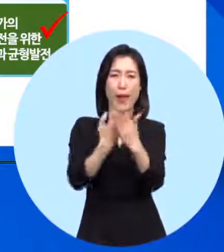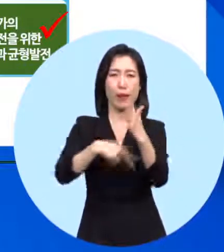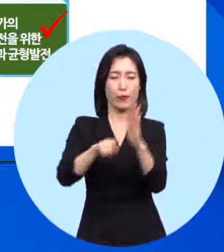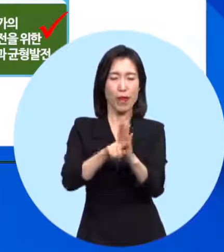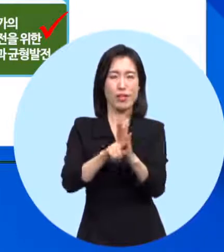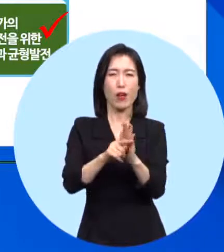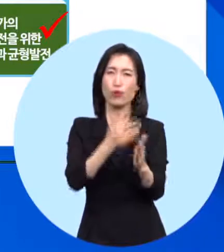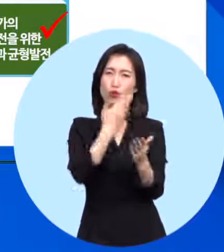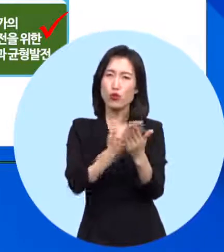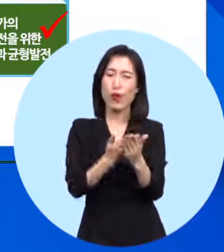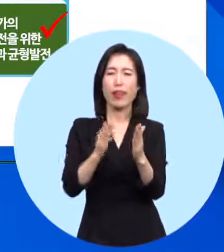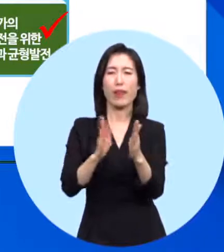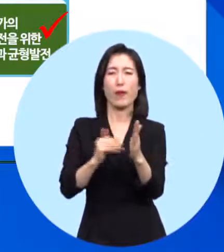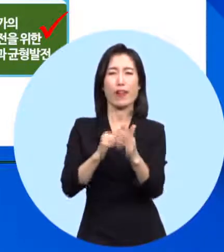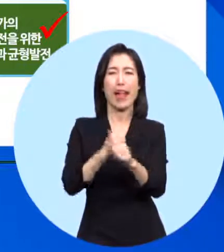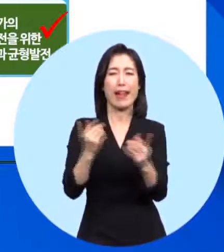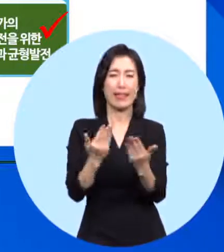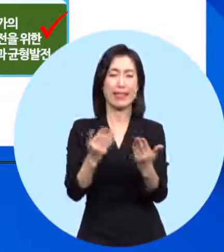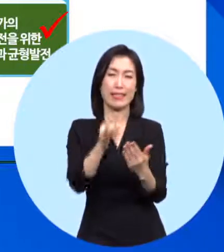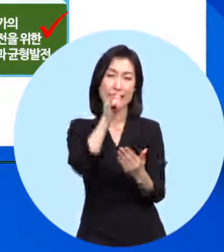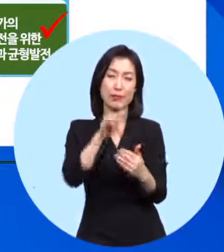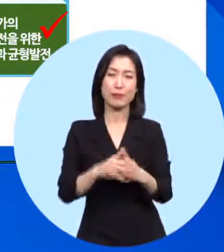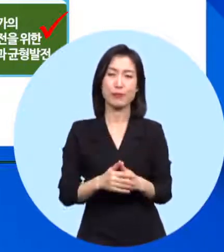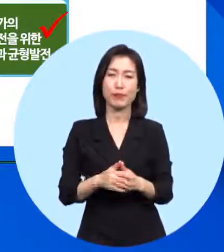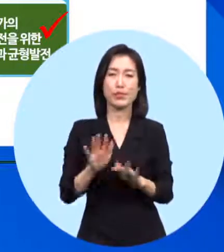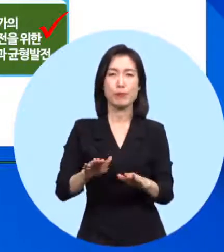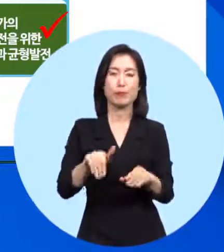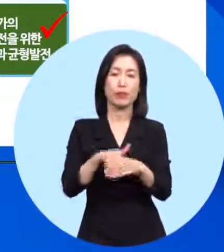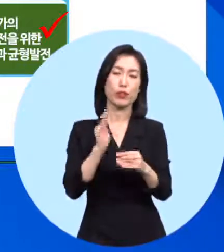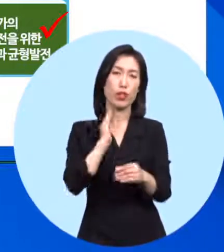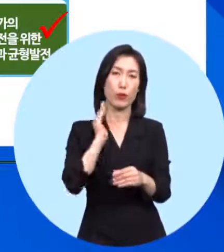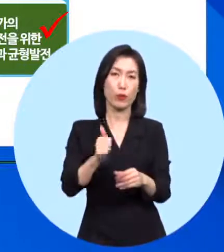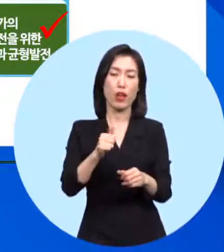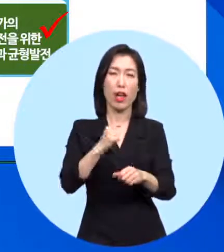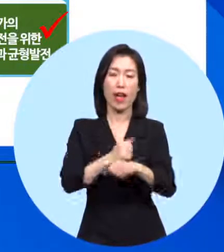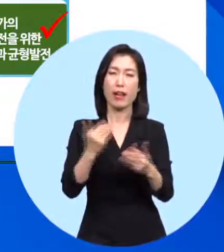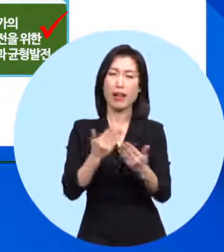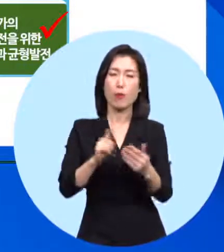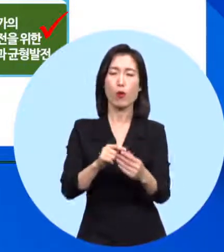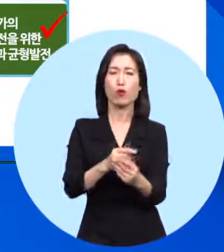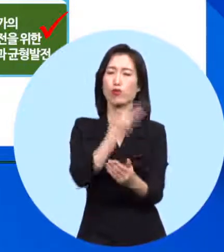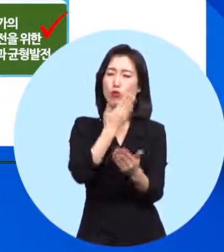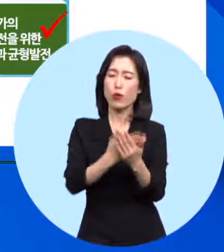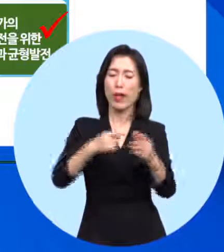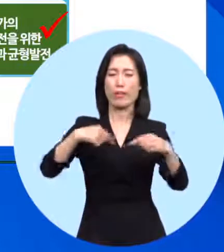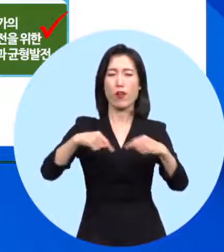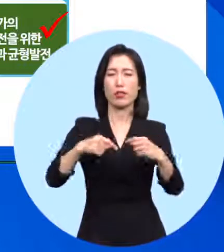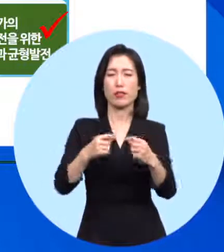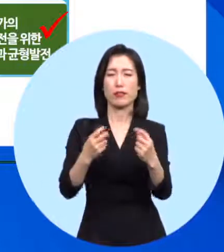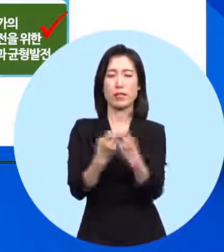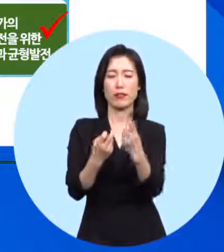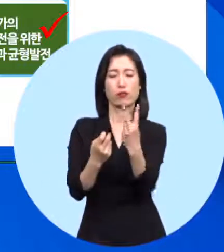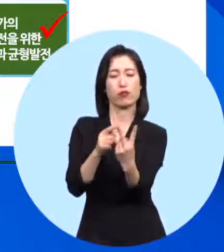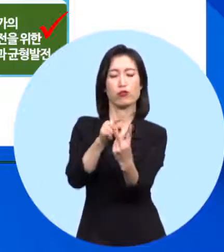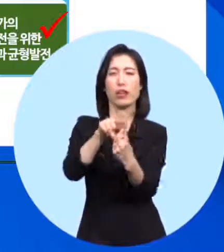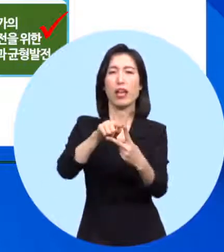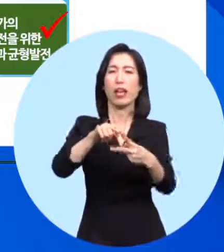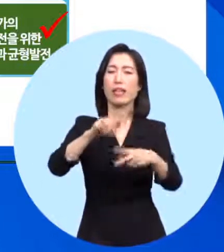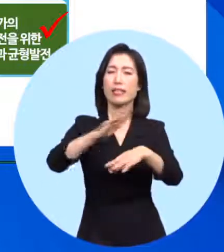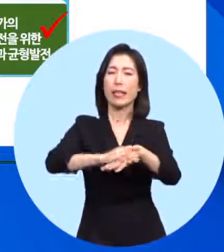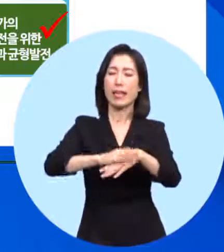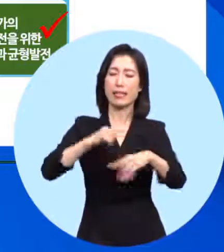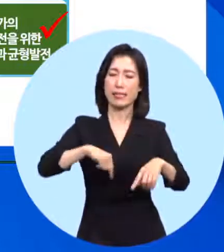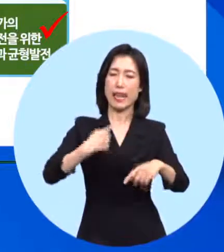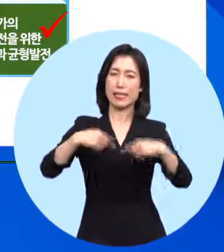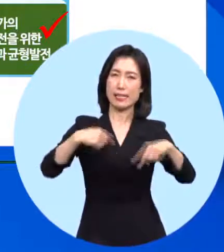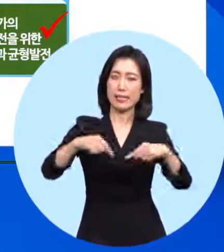중요한 과제라고 보시면, 문재인 정부는 두 가지의 중요한 지역 정책을 쓰고 있는데 한 축이 자치분권이고요,